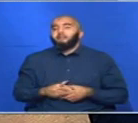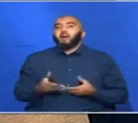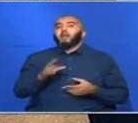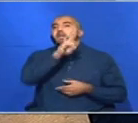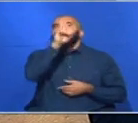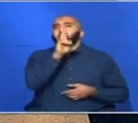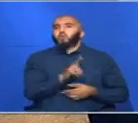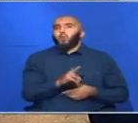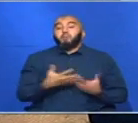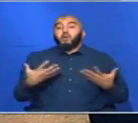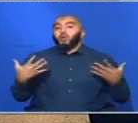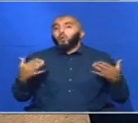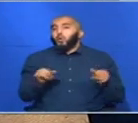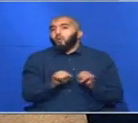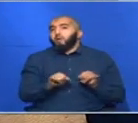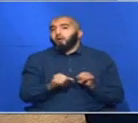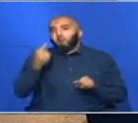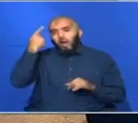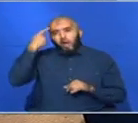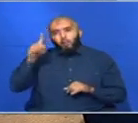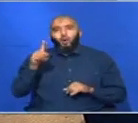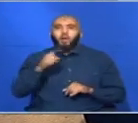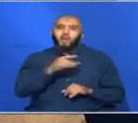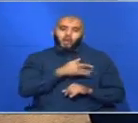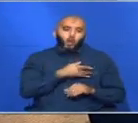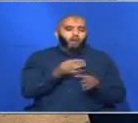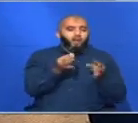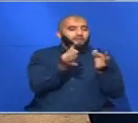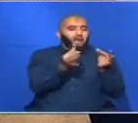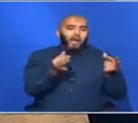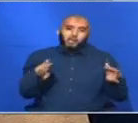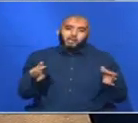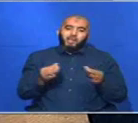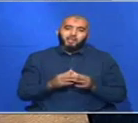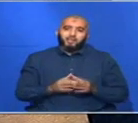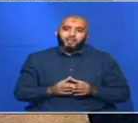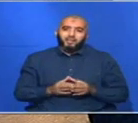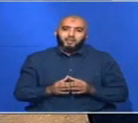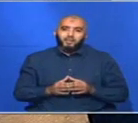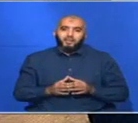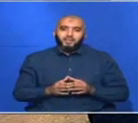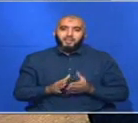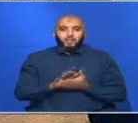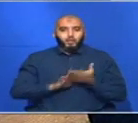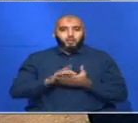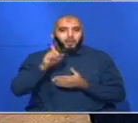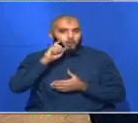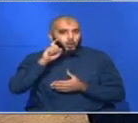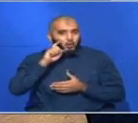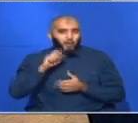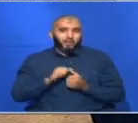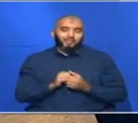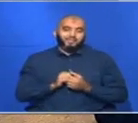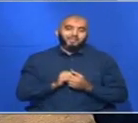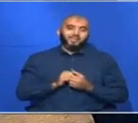في ذكر الله كيف الطريق الى ذلك شيخنا عمار ومتمنيين خلال هذه الخمس دقائق ان تختيمها لنا